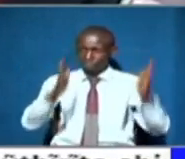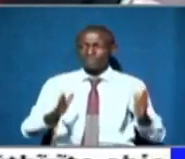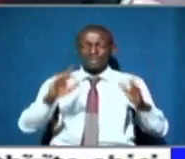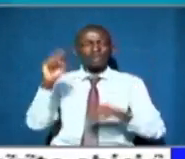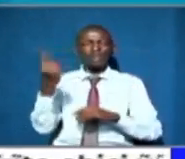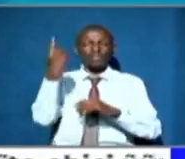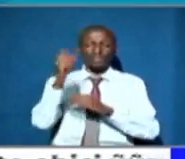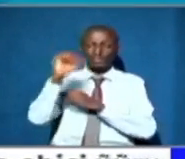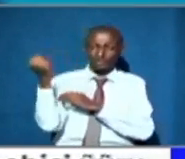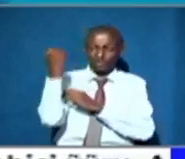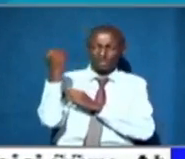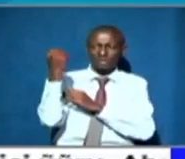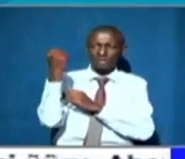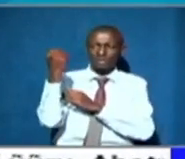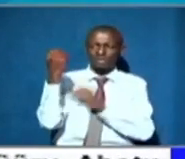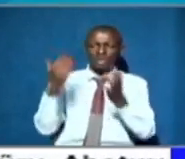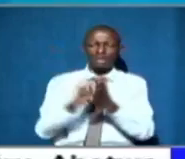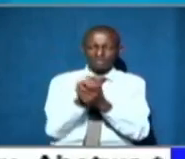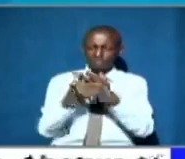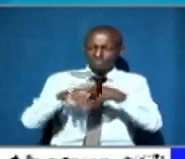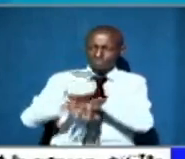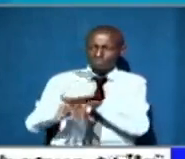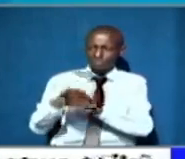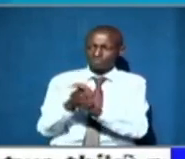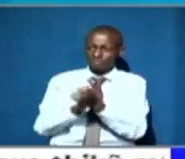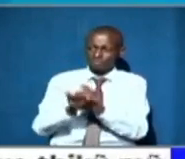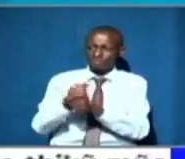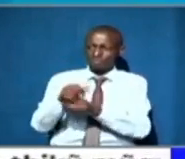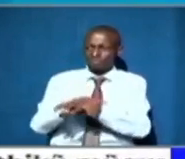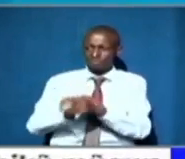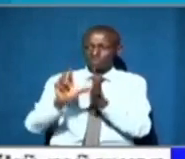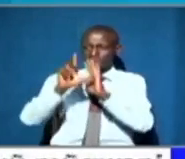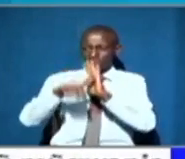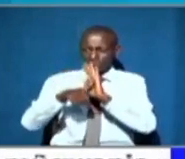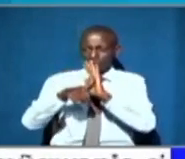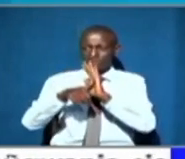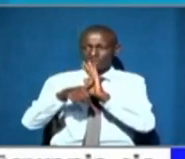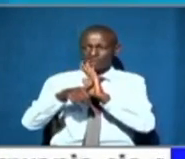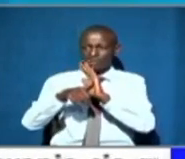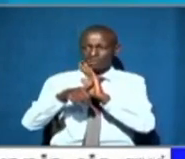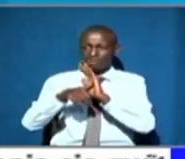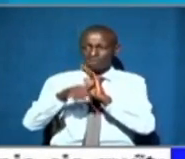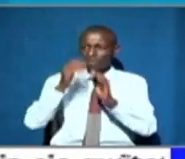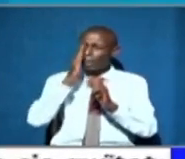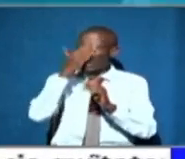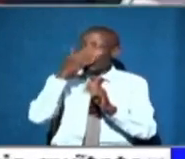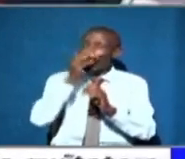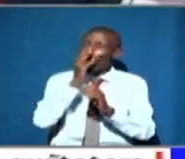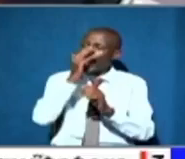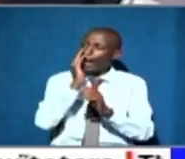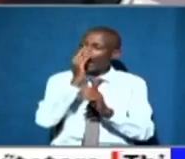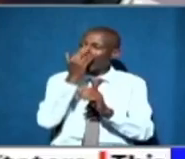wekete wagiriro weke udhabi moko mako udhabi ya moko ugadhabi ya ginyekeria manioro ane dhabi munuwa